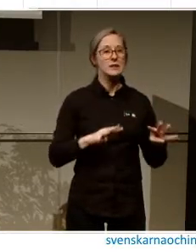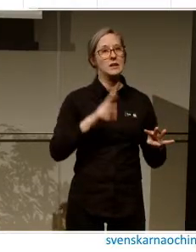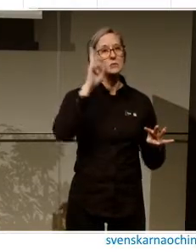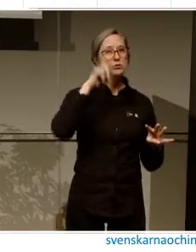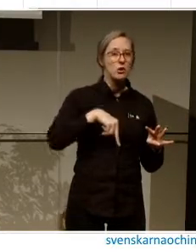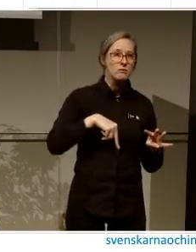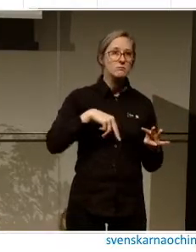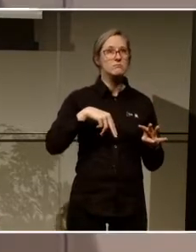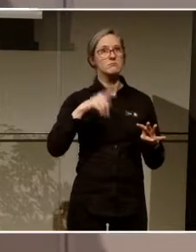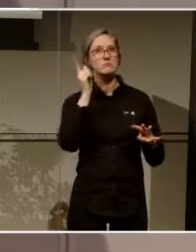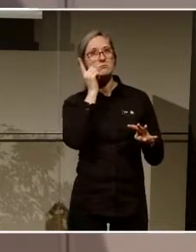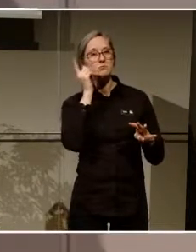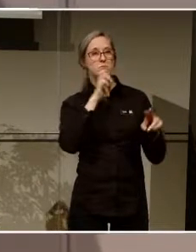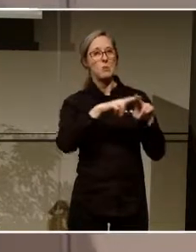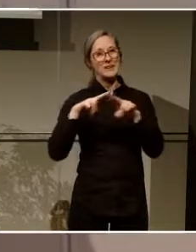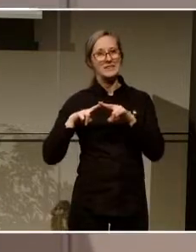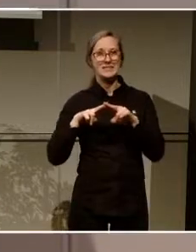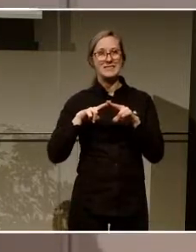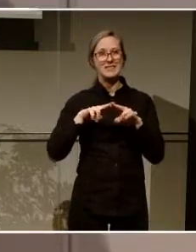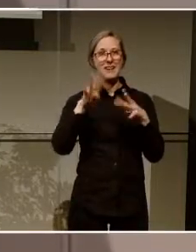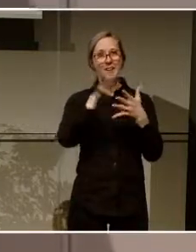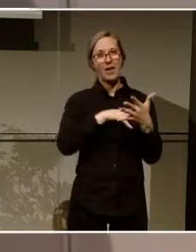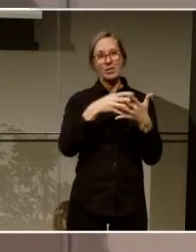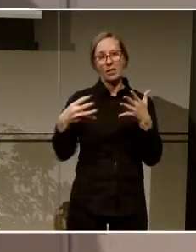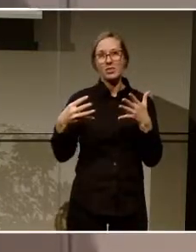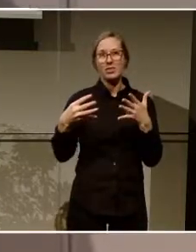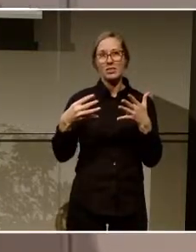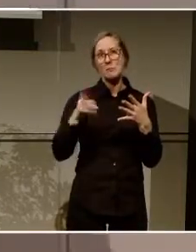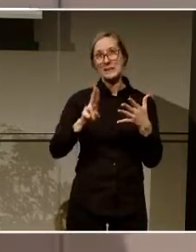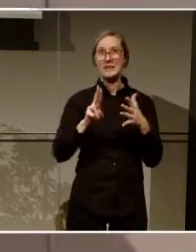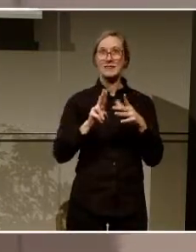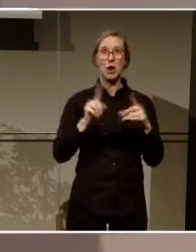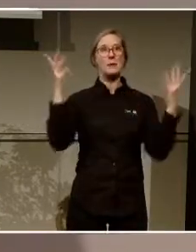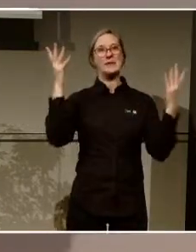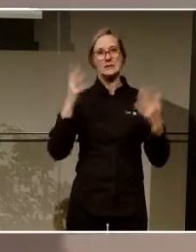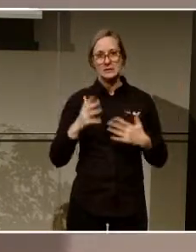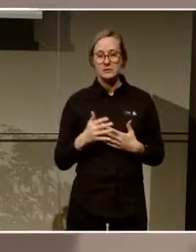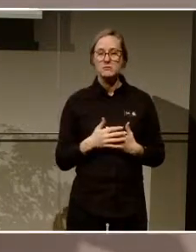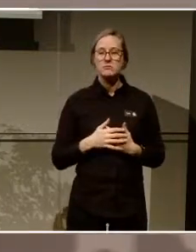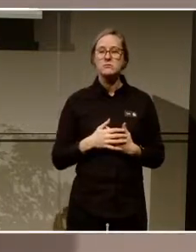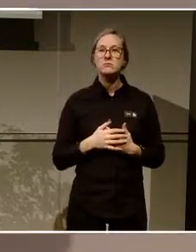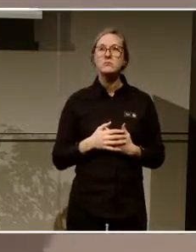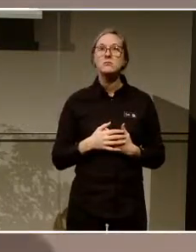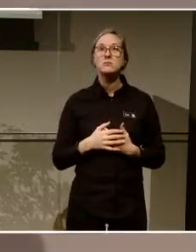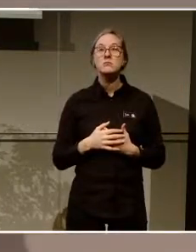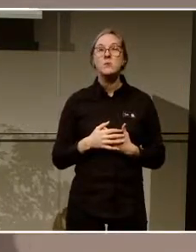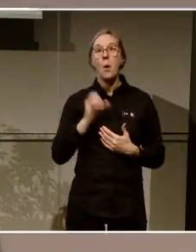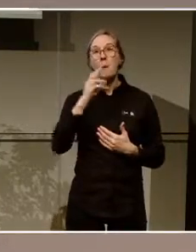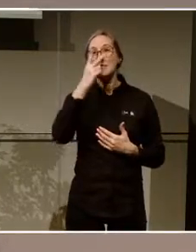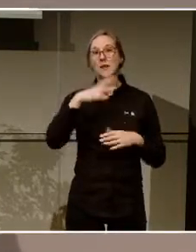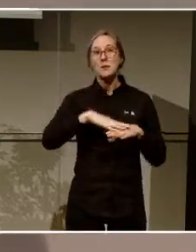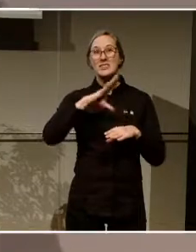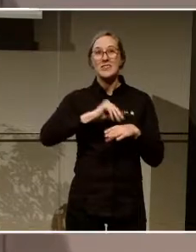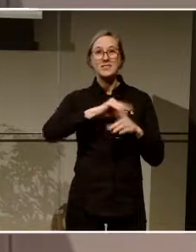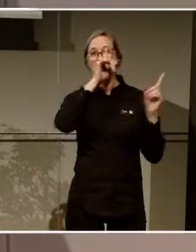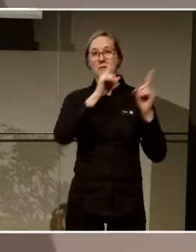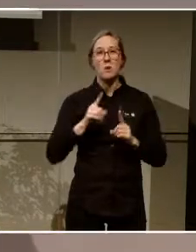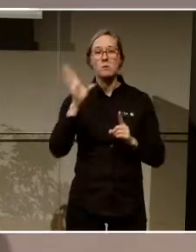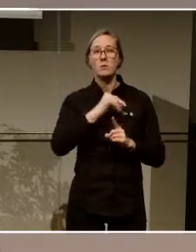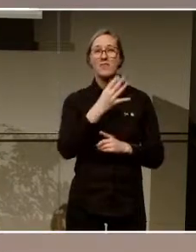mobilnäten. Någonstans, vad som helst kan man väl säga, för det är rätt bra täckning. Sen sett i hela befolkningen så är det 43%